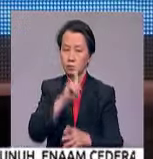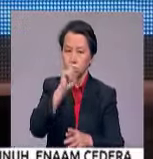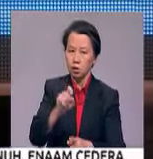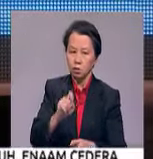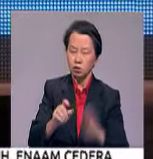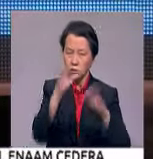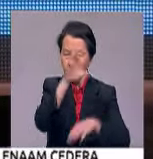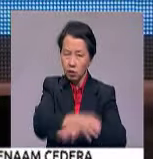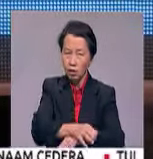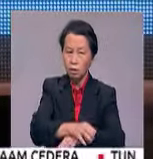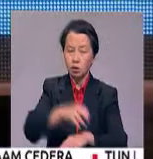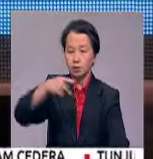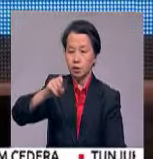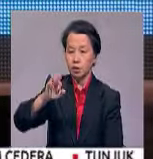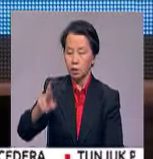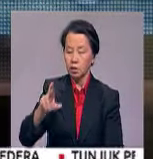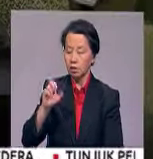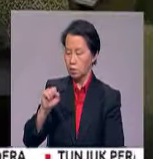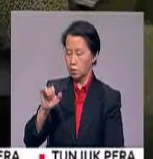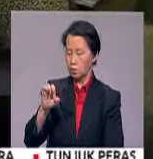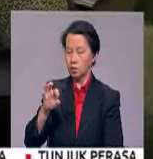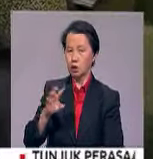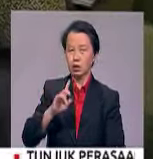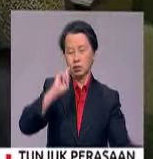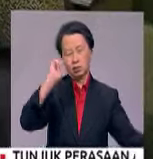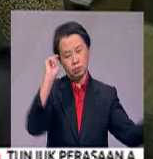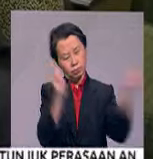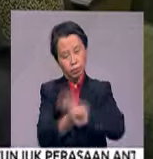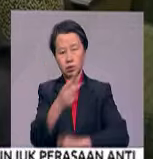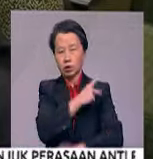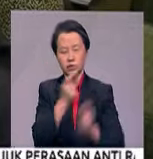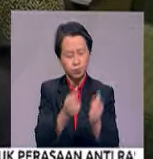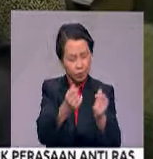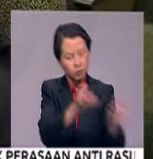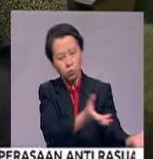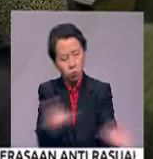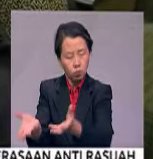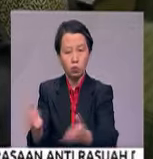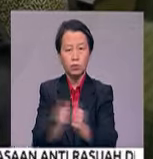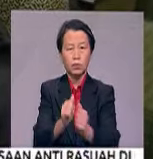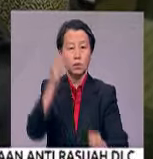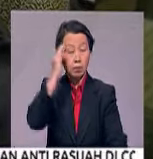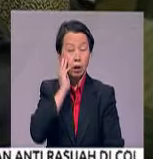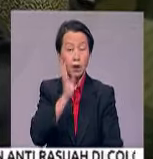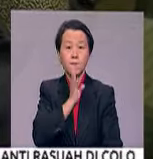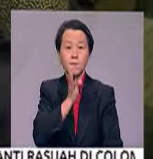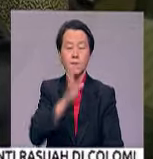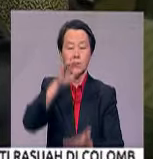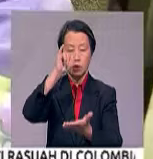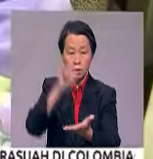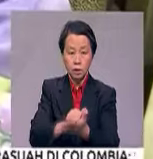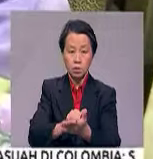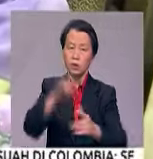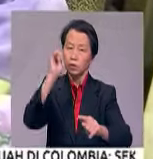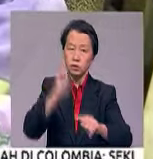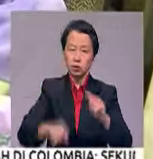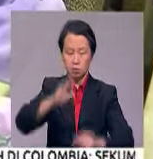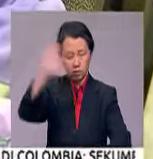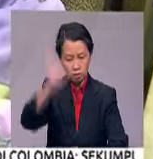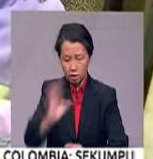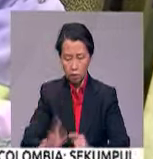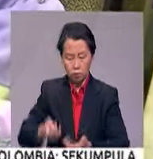Presiden PKR Syed Hussein agar peralihan kuasa itu disegerakan, Tun Dr. Mahathir berkata perkara itu tidak